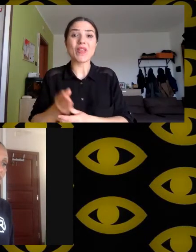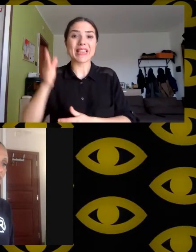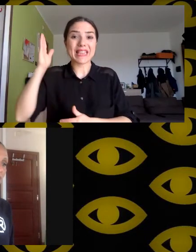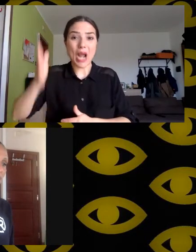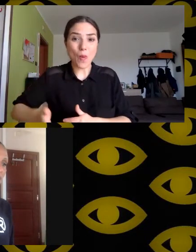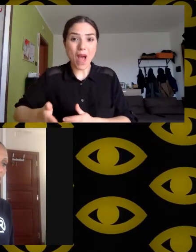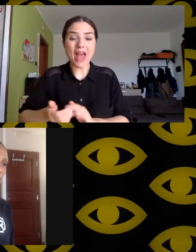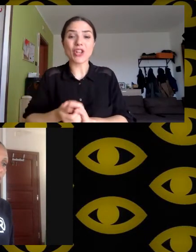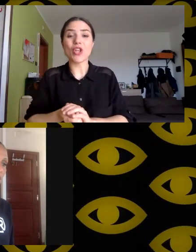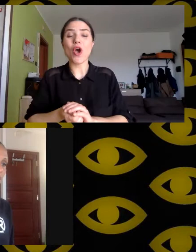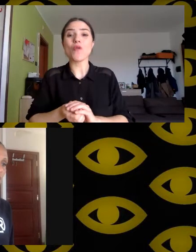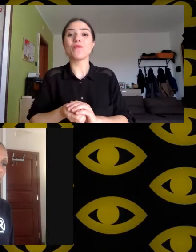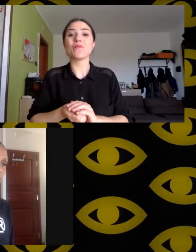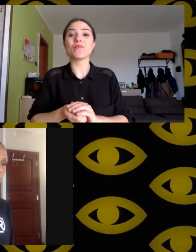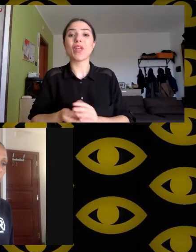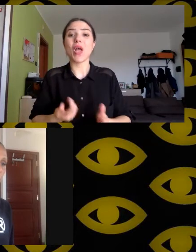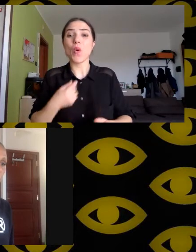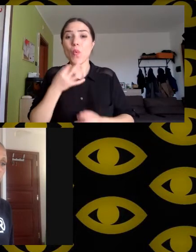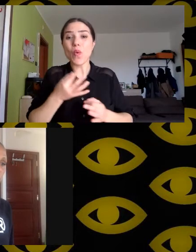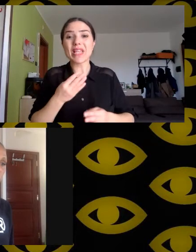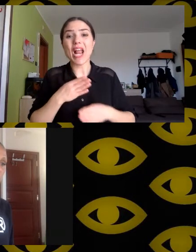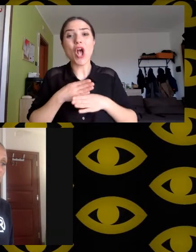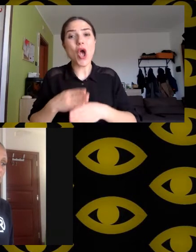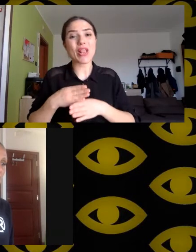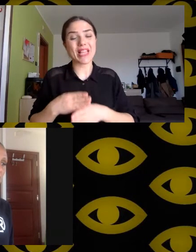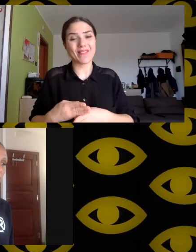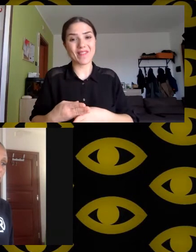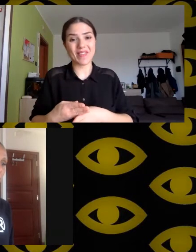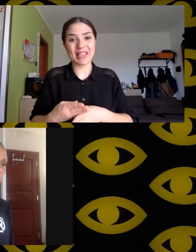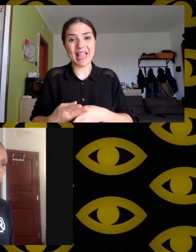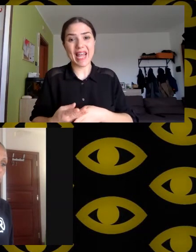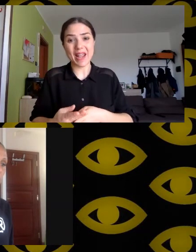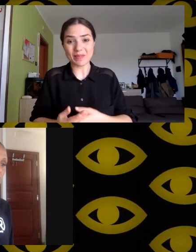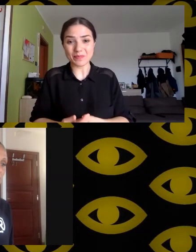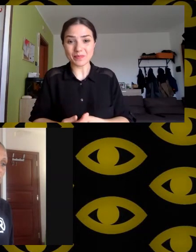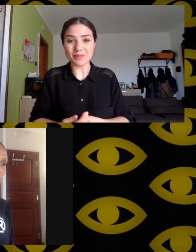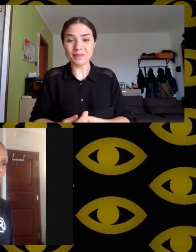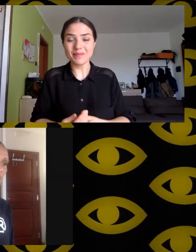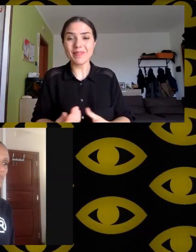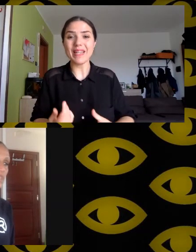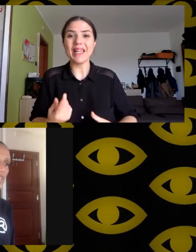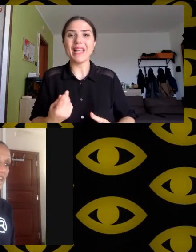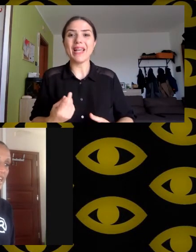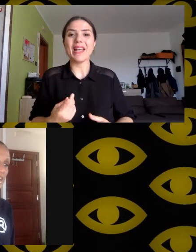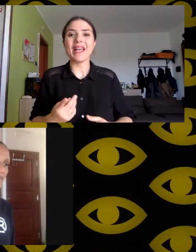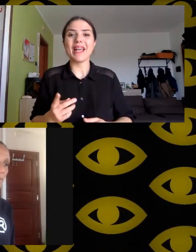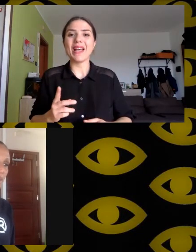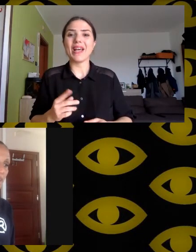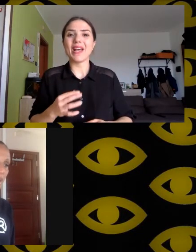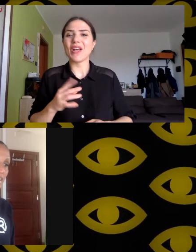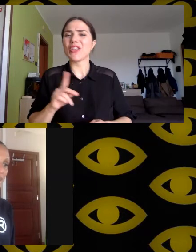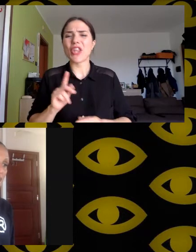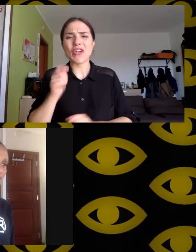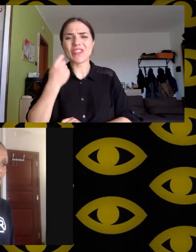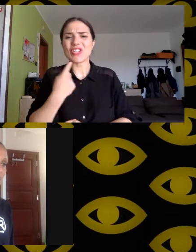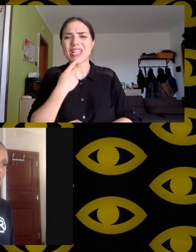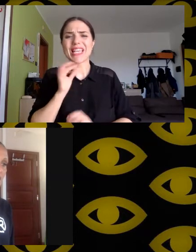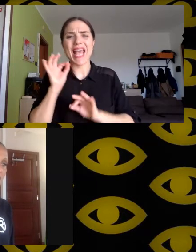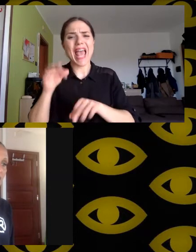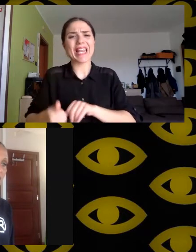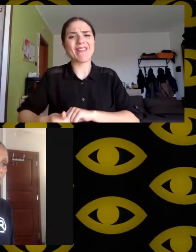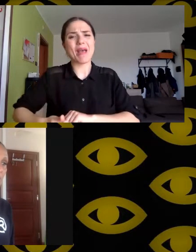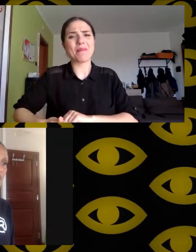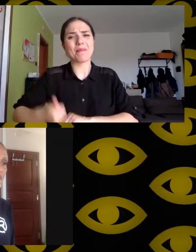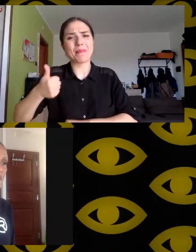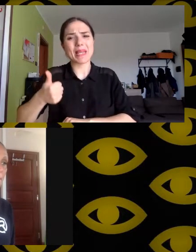vuol dire aver condiviso un percorso che è un percorso arricchente, quindi non vincerà chi arriva prima, vincerà